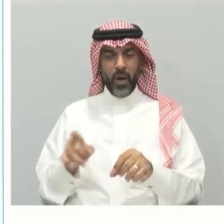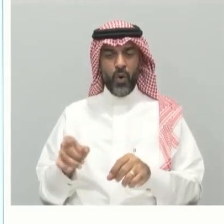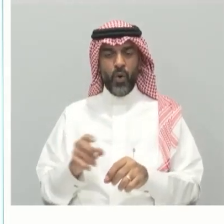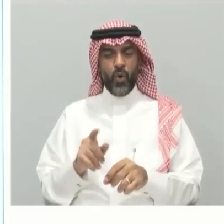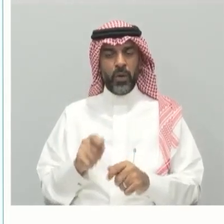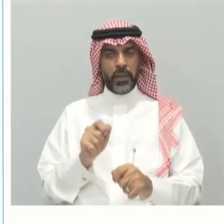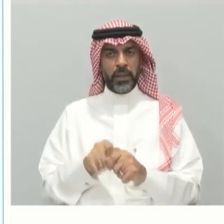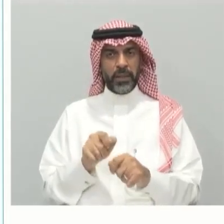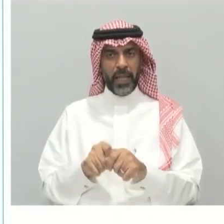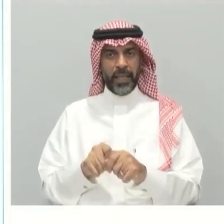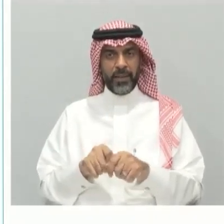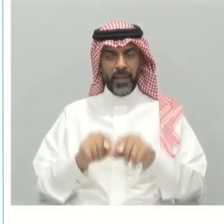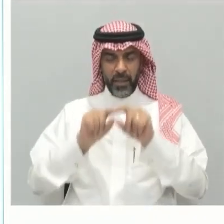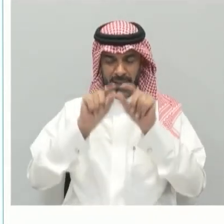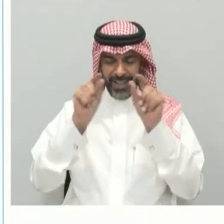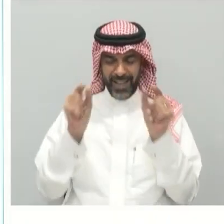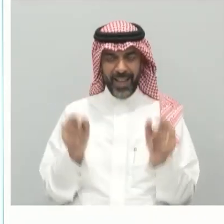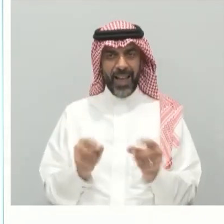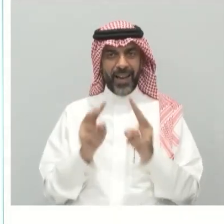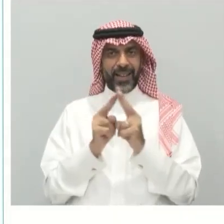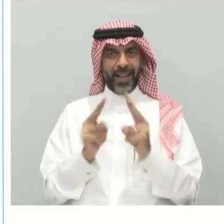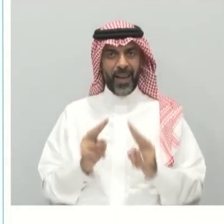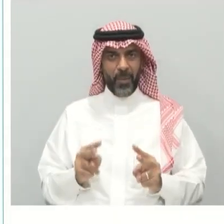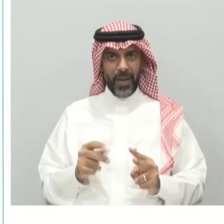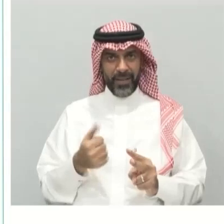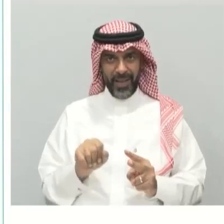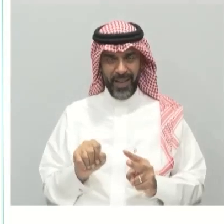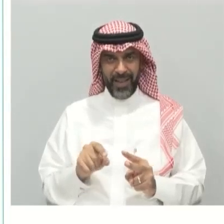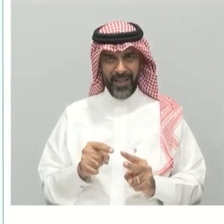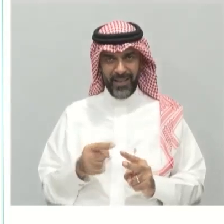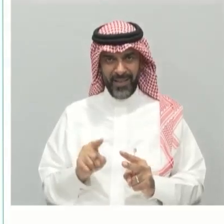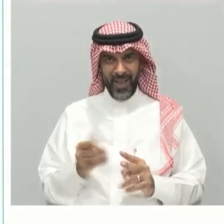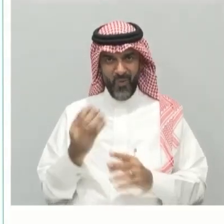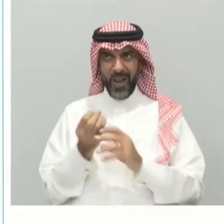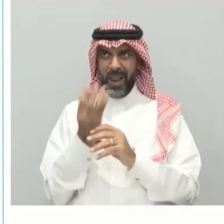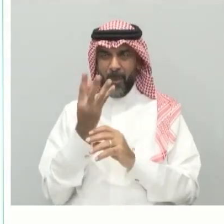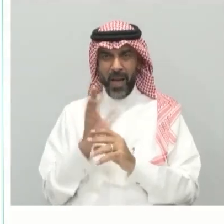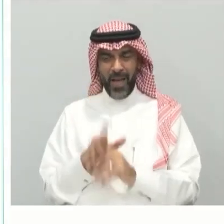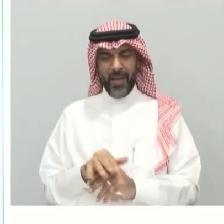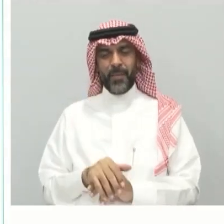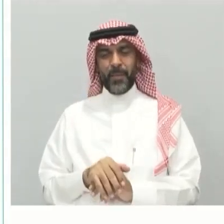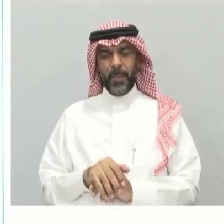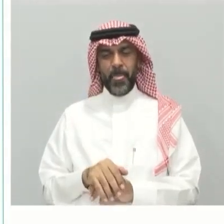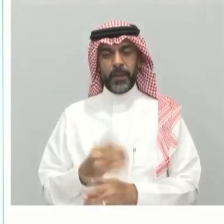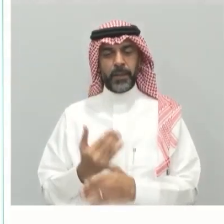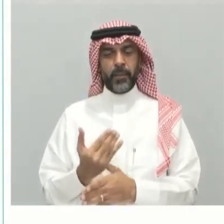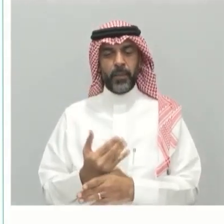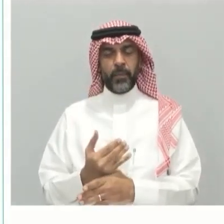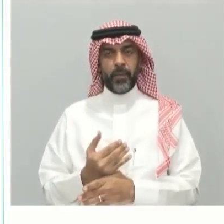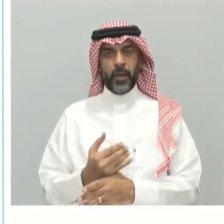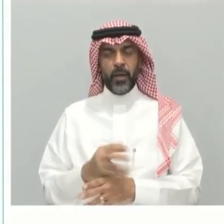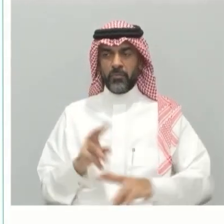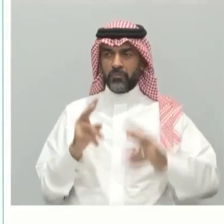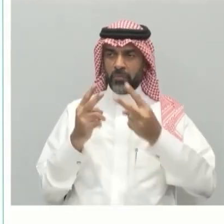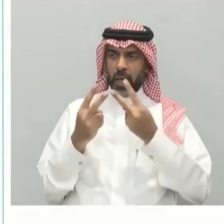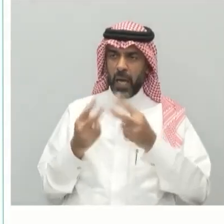التيار هو اللي وصل التيار كهربائي هو اللي يوصل الكهرباء من خلال ماذا من خلال الخليه الكهروكيميائيه بسبب اختلاف